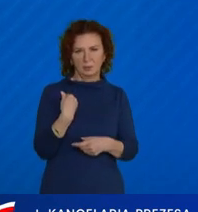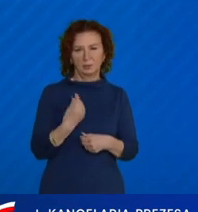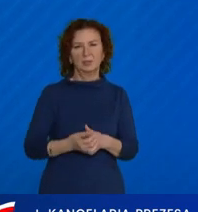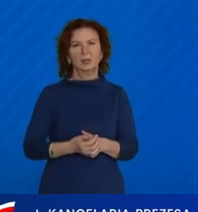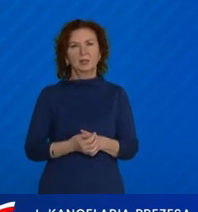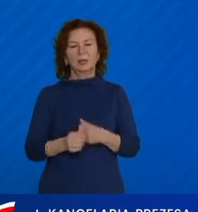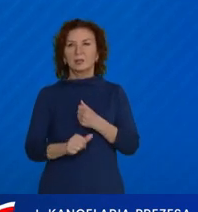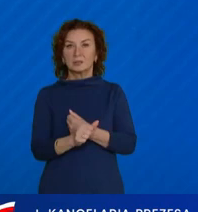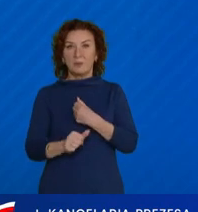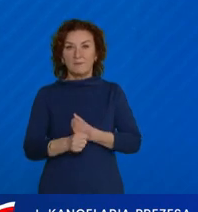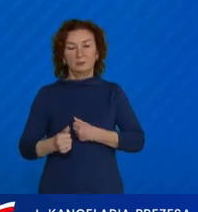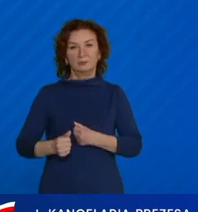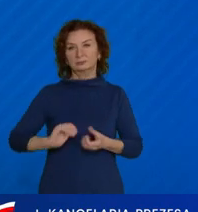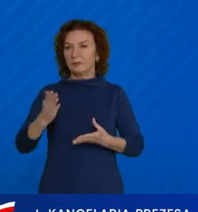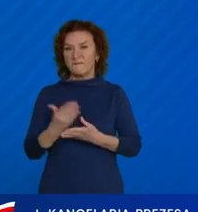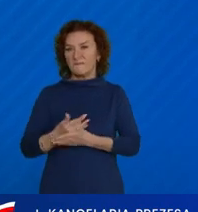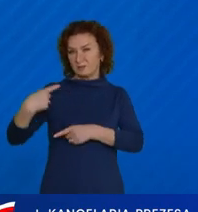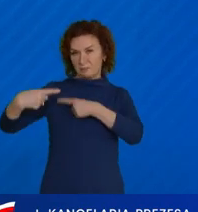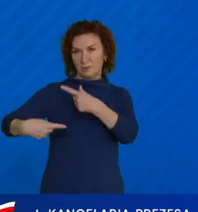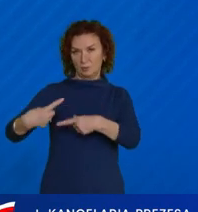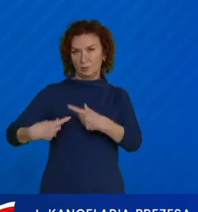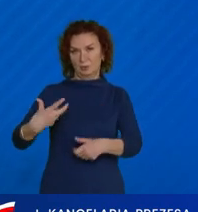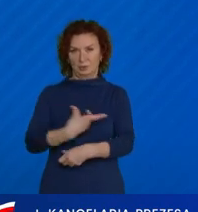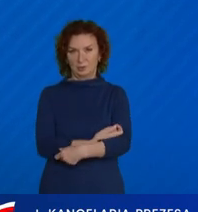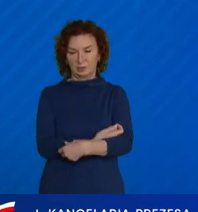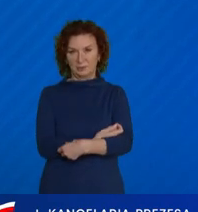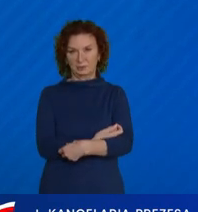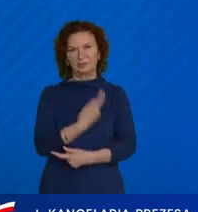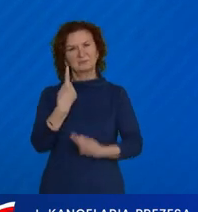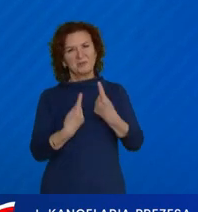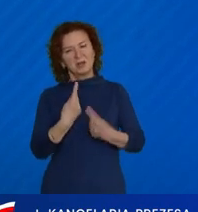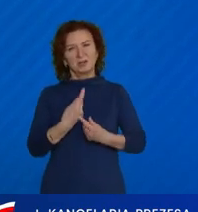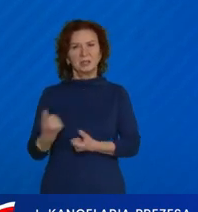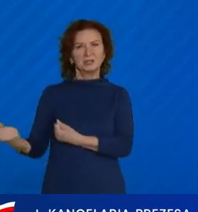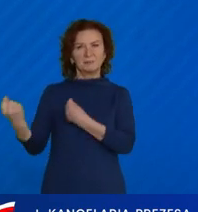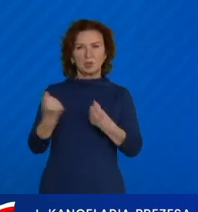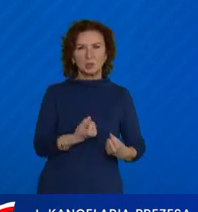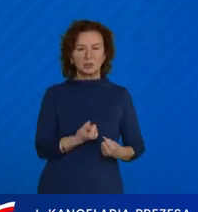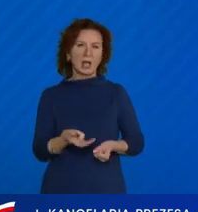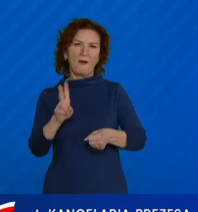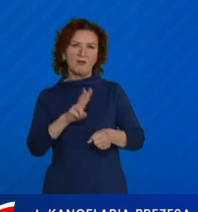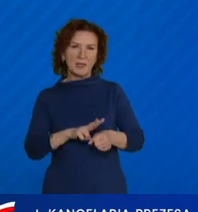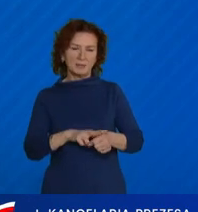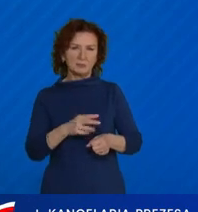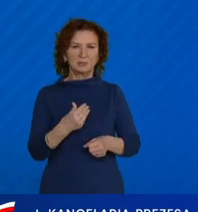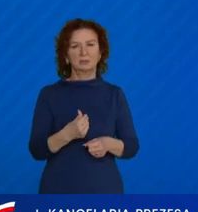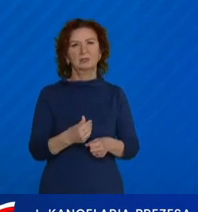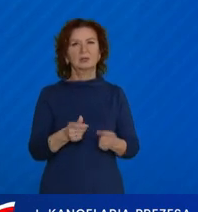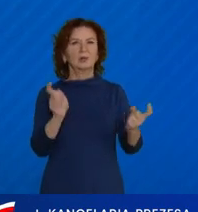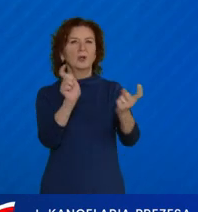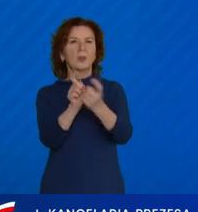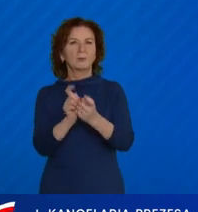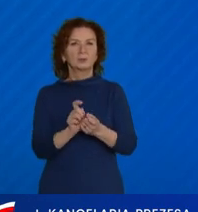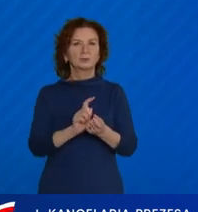na działania producentów szczepionek, niektóre dostawy i terminy dostaw do punktów